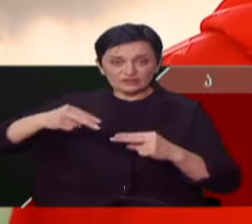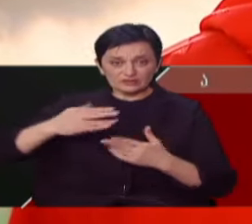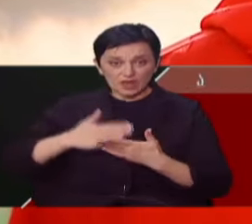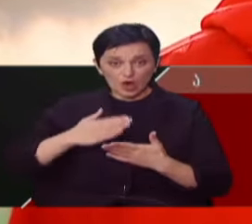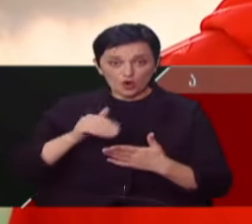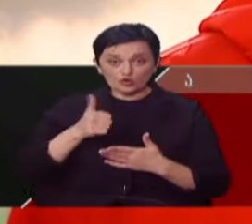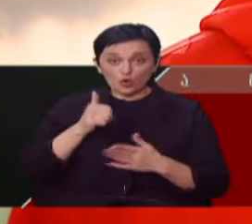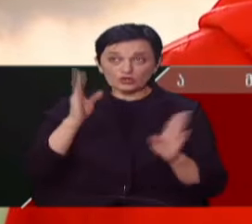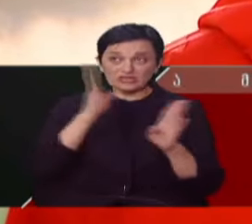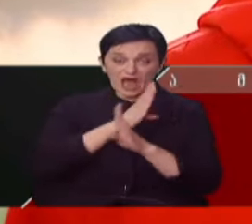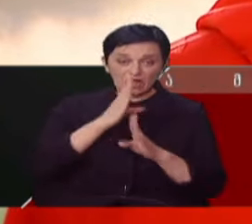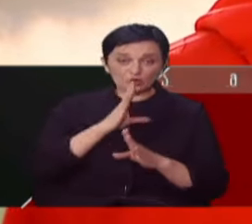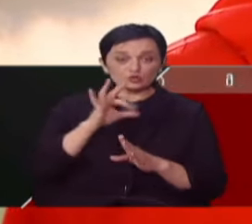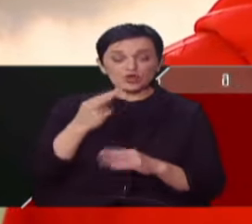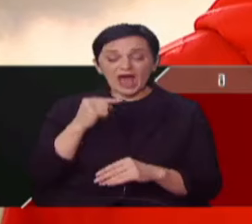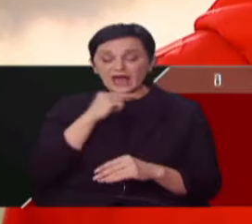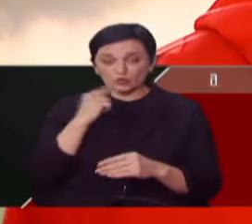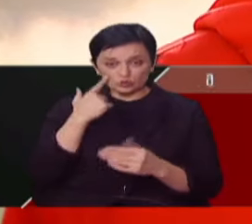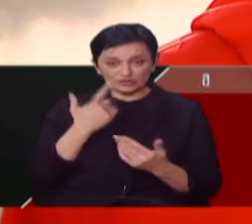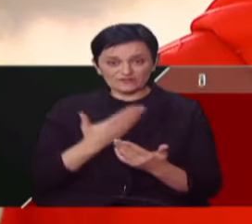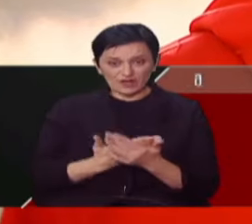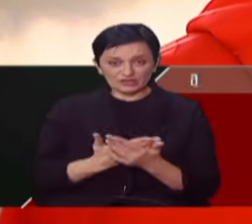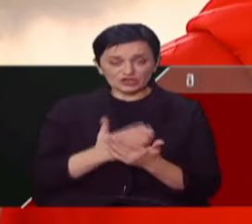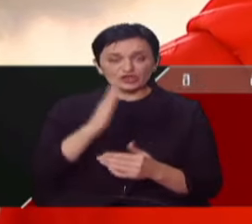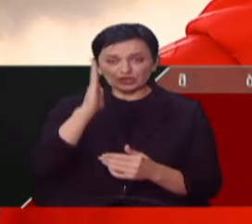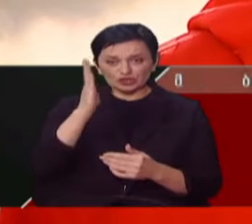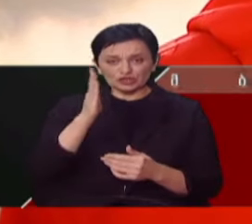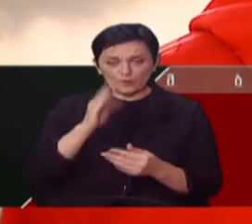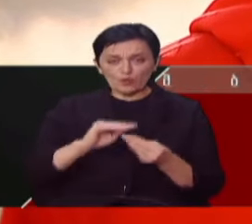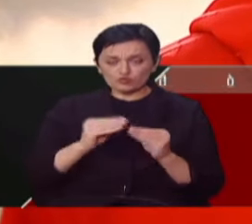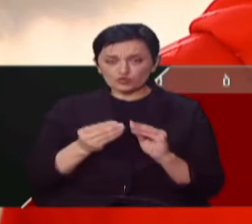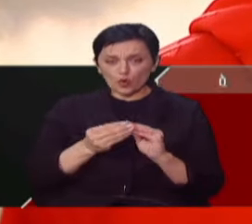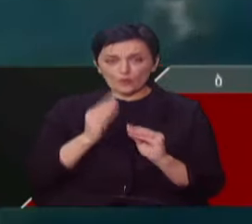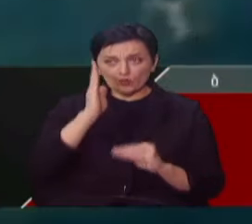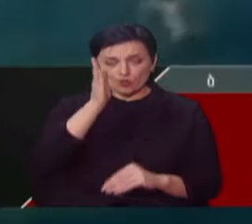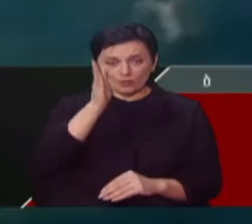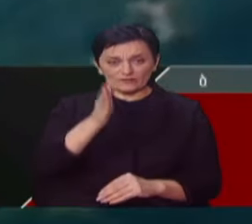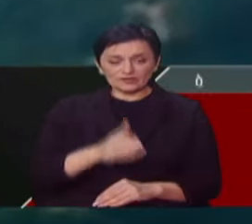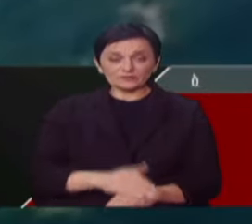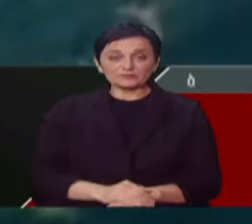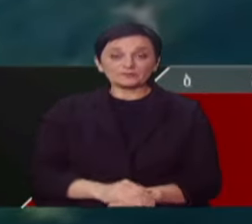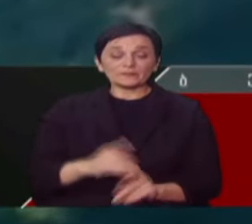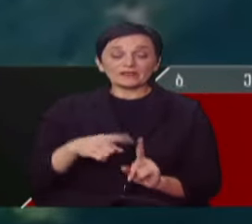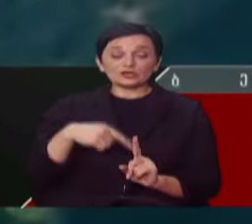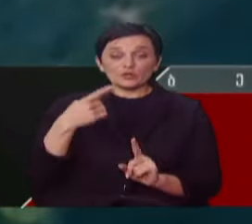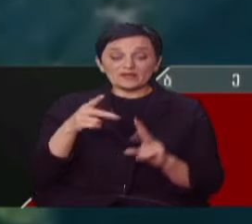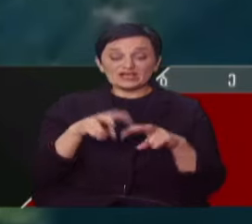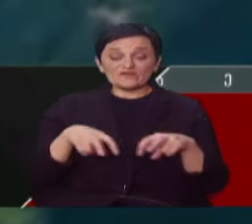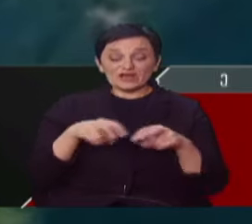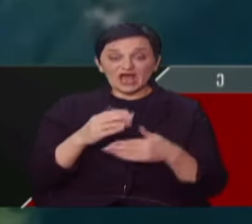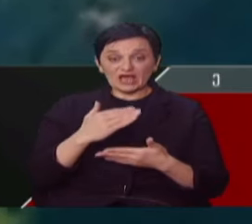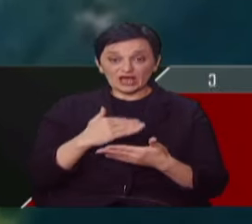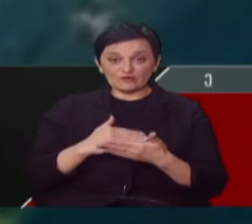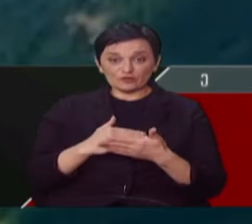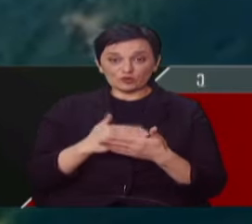როგორც ეკოლოგიური, ისე სოციალური და ეკონომიკური თვალსაზრისით იქნება საკმაოდ პრობლემატური მომავალში. მას შემდეგ, რაც კვლევის შედეგად